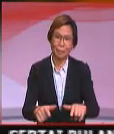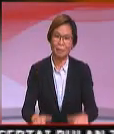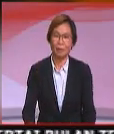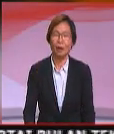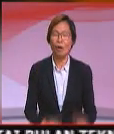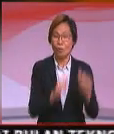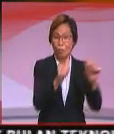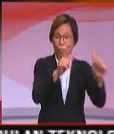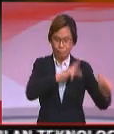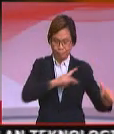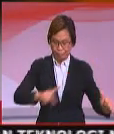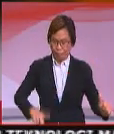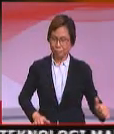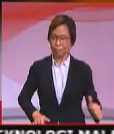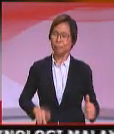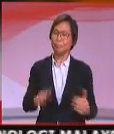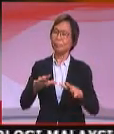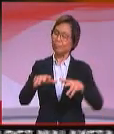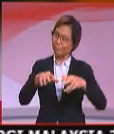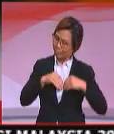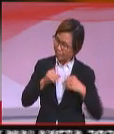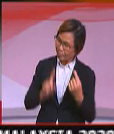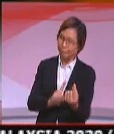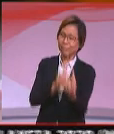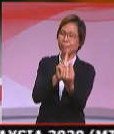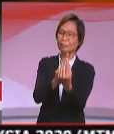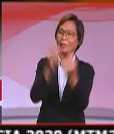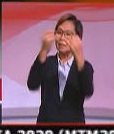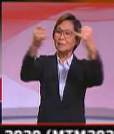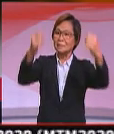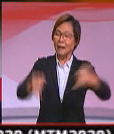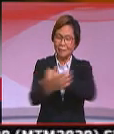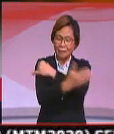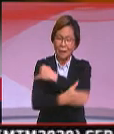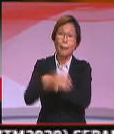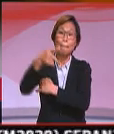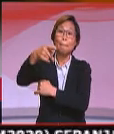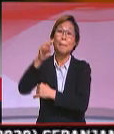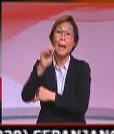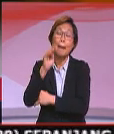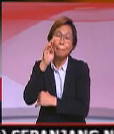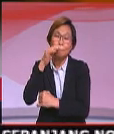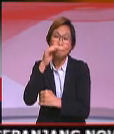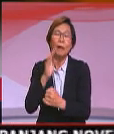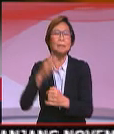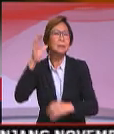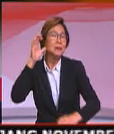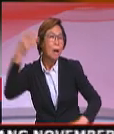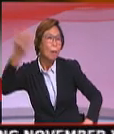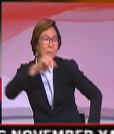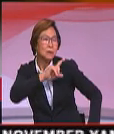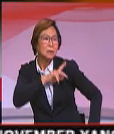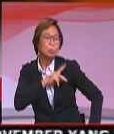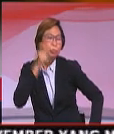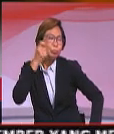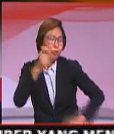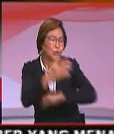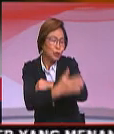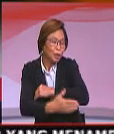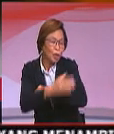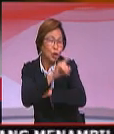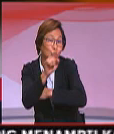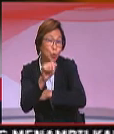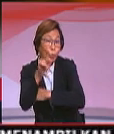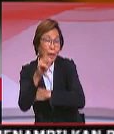Hai terdahulu Sri Paduka menerima menghadap ke danau menteri di istana negara dan mendengar taklimat daripada ketua setiausaha negara tansri